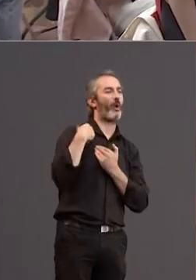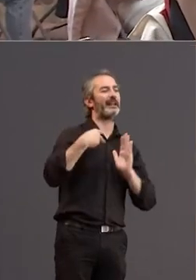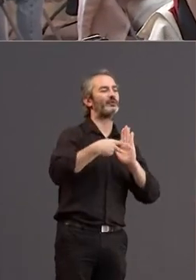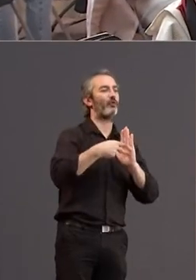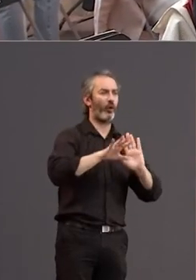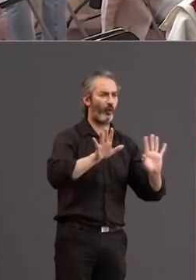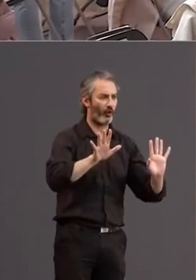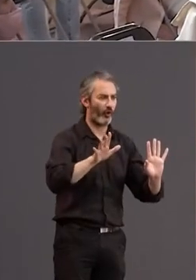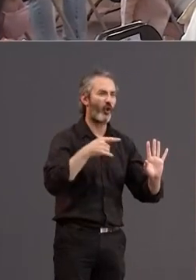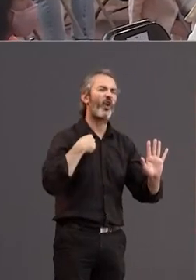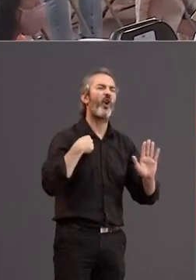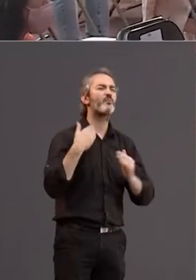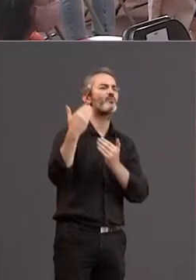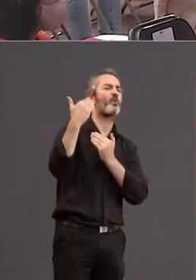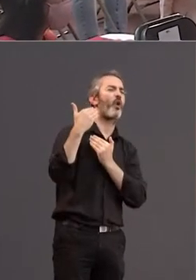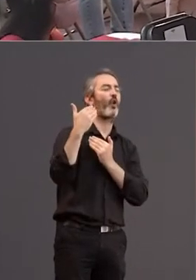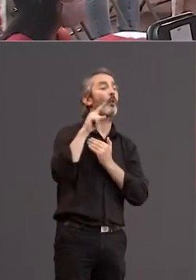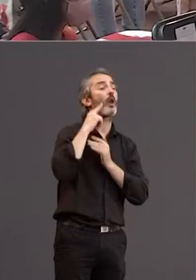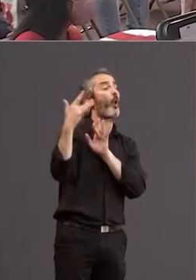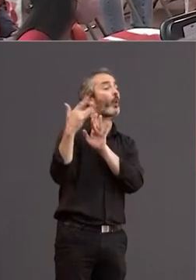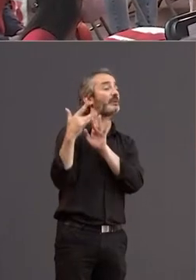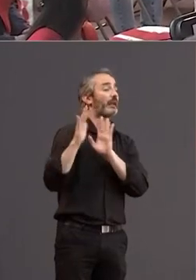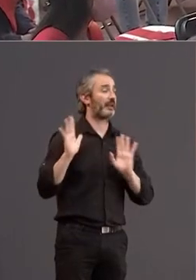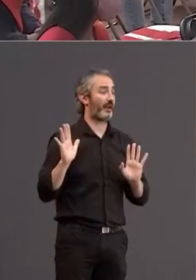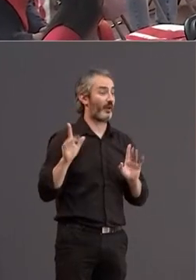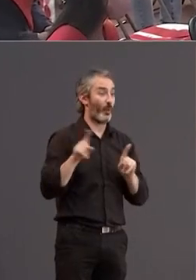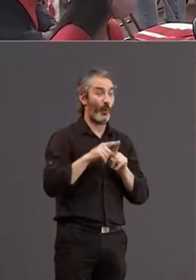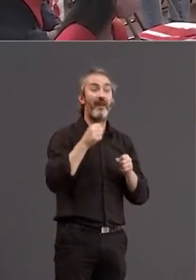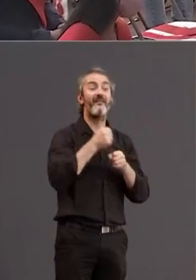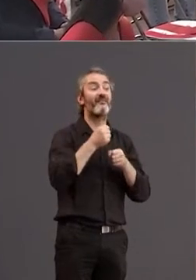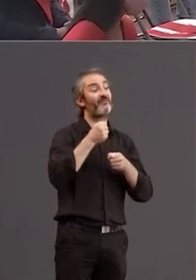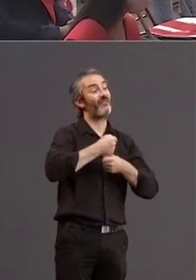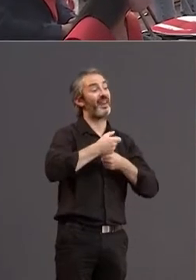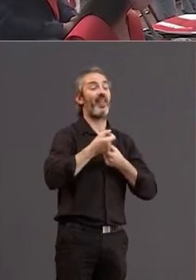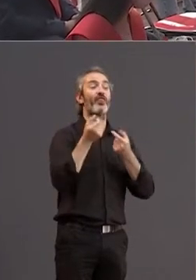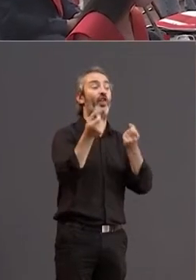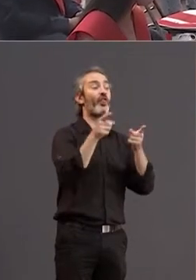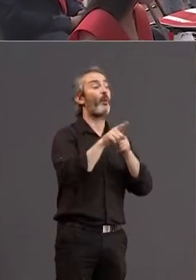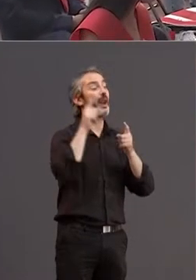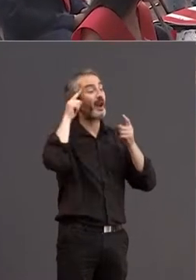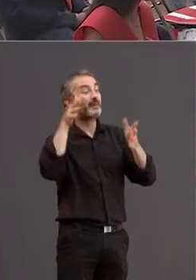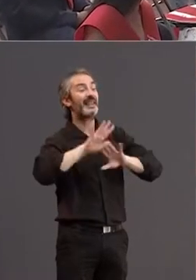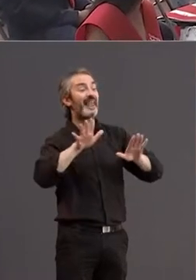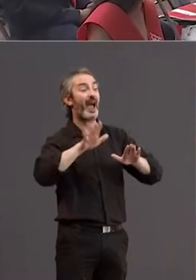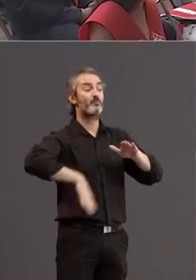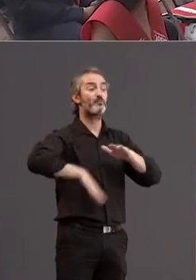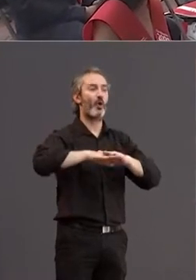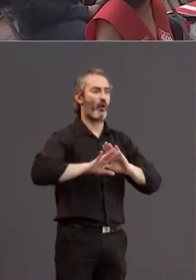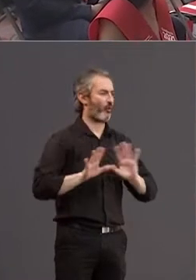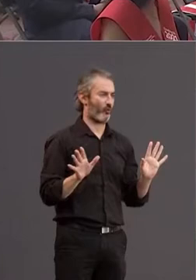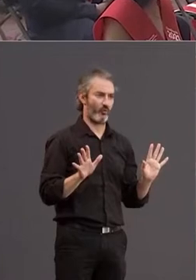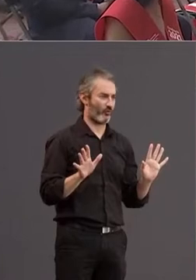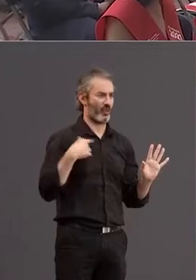jo d'això em prefereixo dir-ne contacte. Penseu que ningú no us donarà feina només perquè algú us recomani i ja teniu, diguem, el